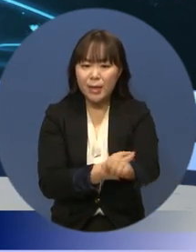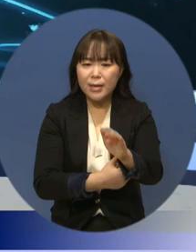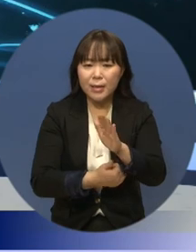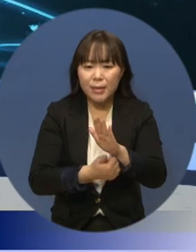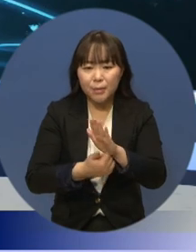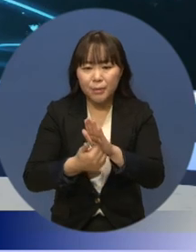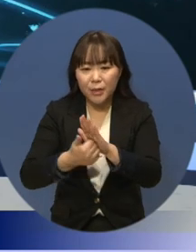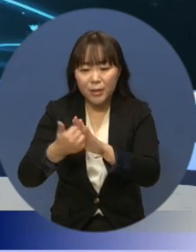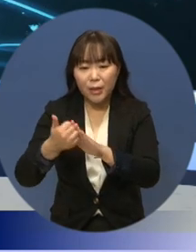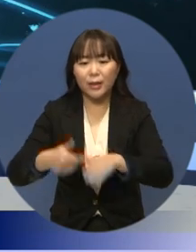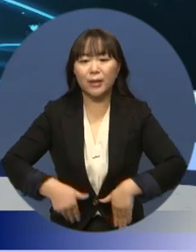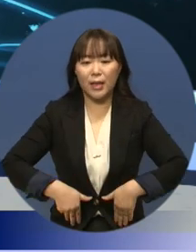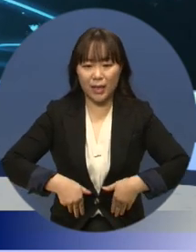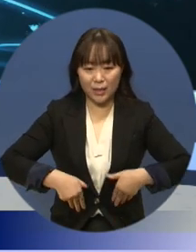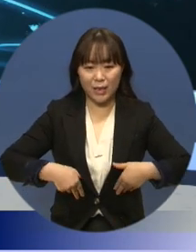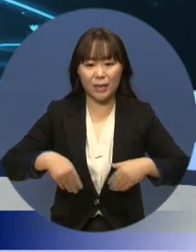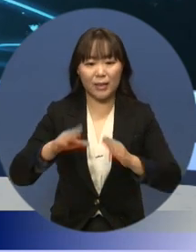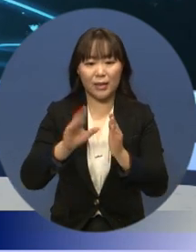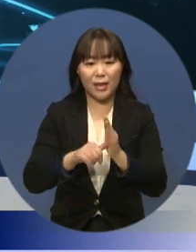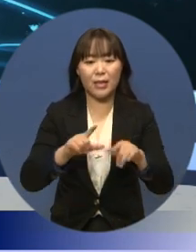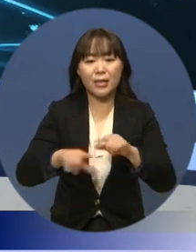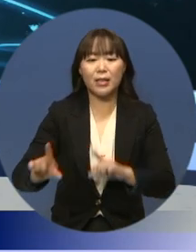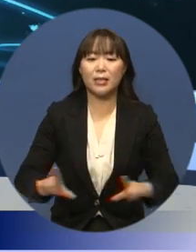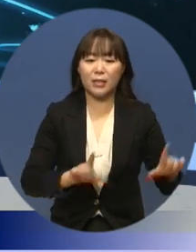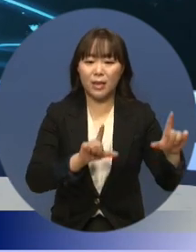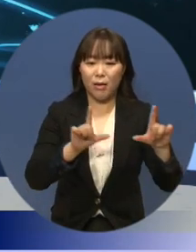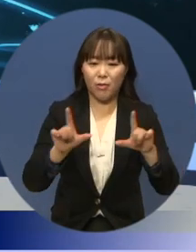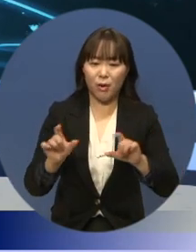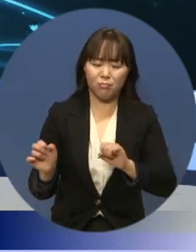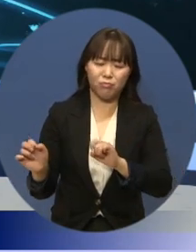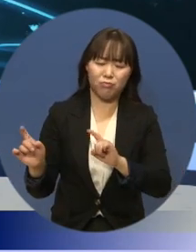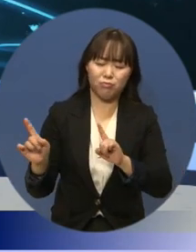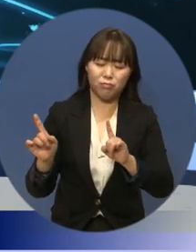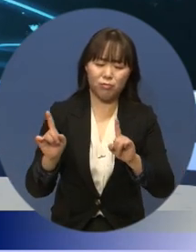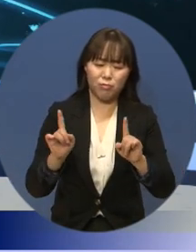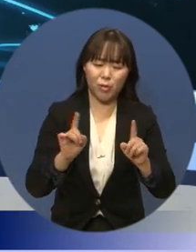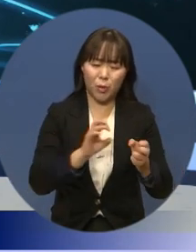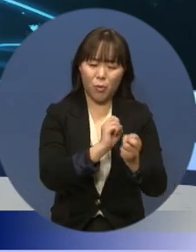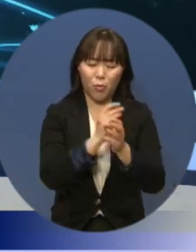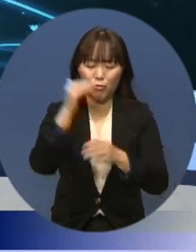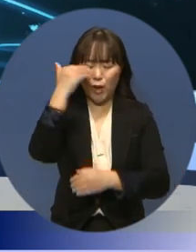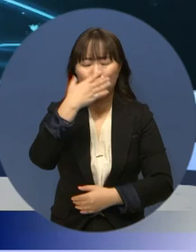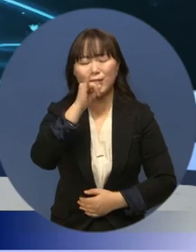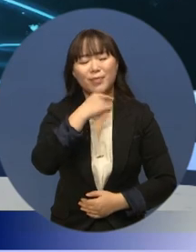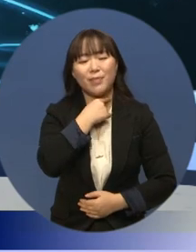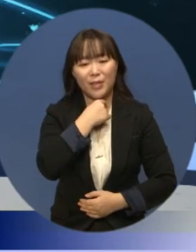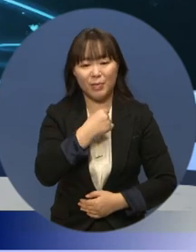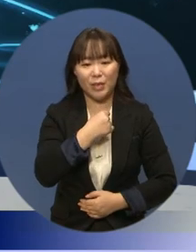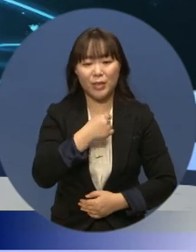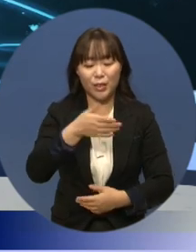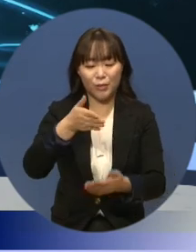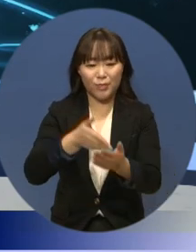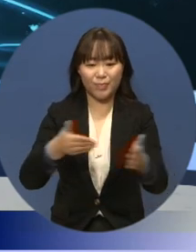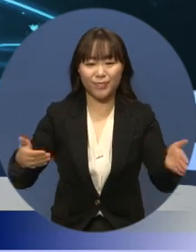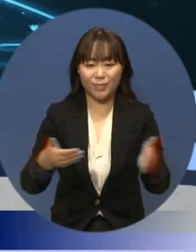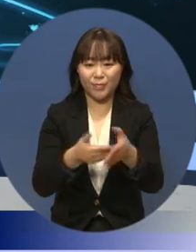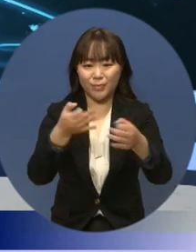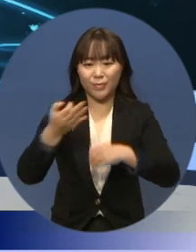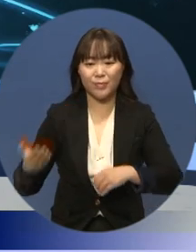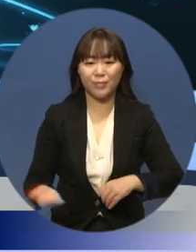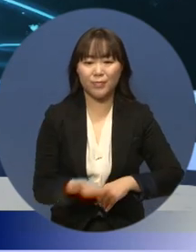되어 따스한 봄날 일상 회복의 꽃이 만연할 수 있길 바랍니다. 이상 복지TV 뉴스를